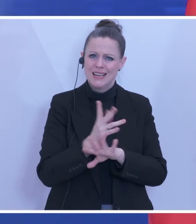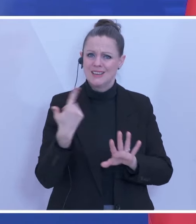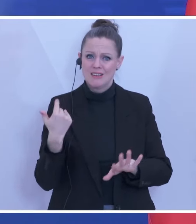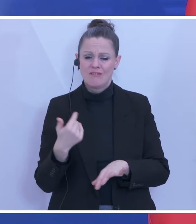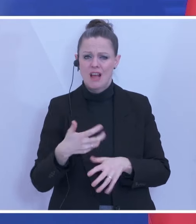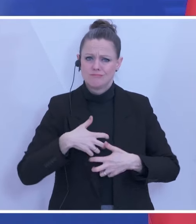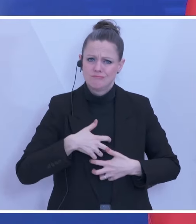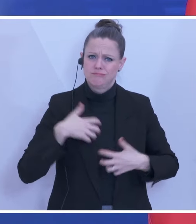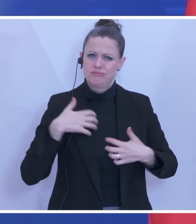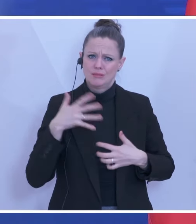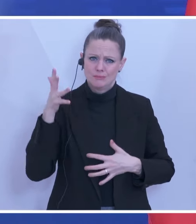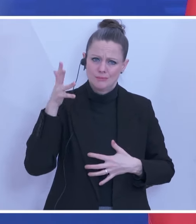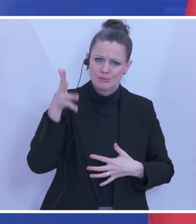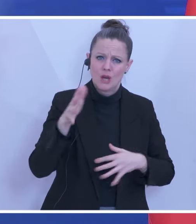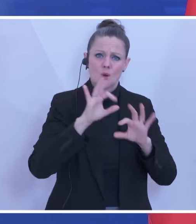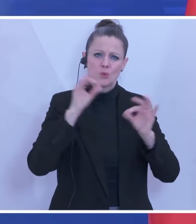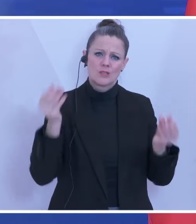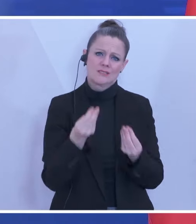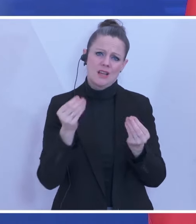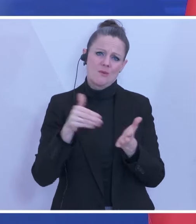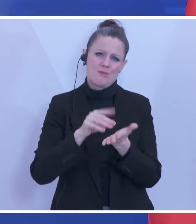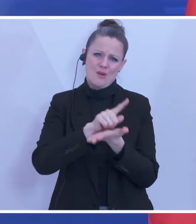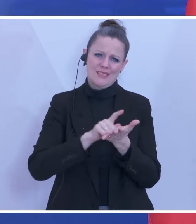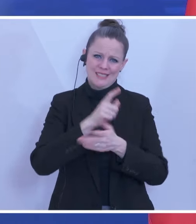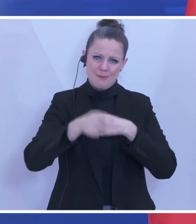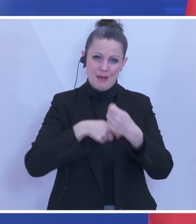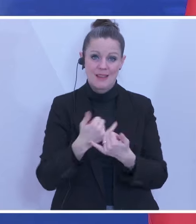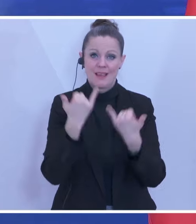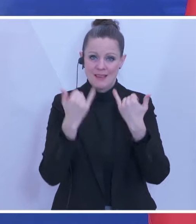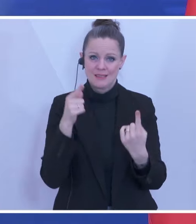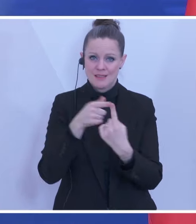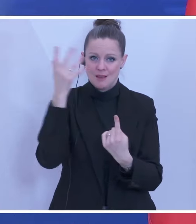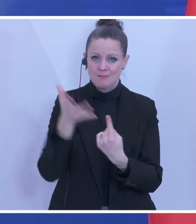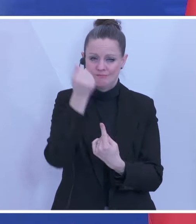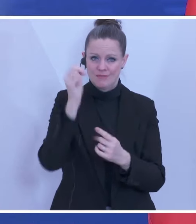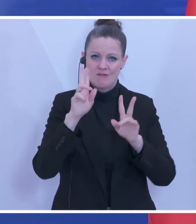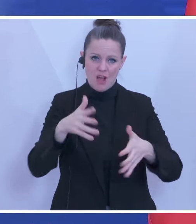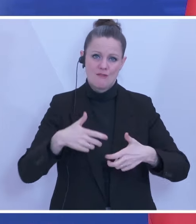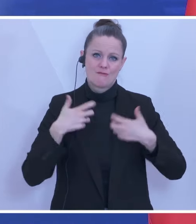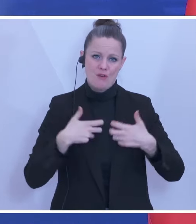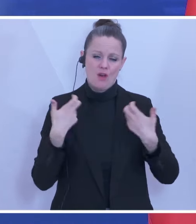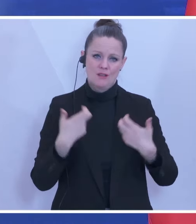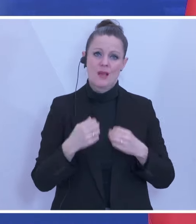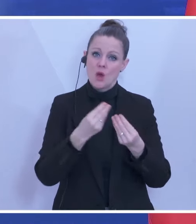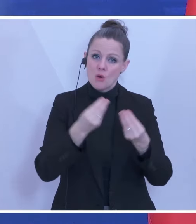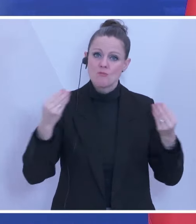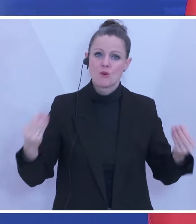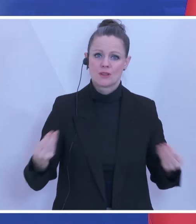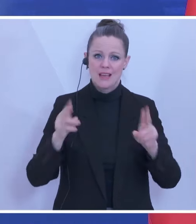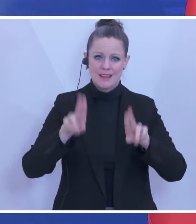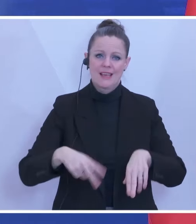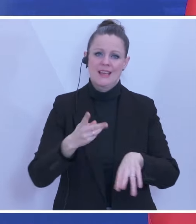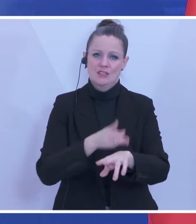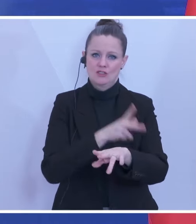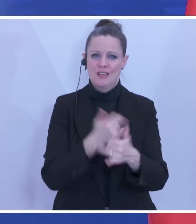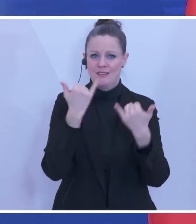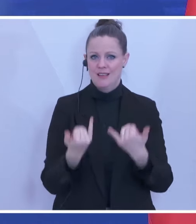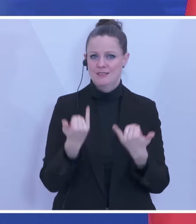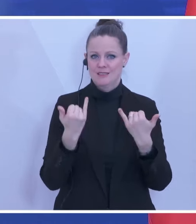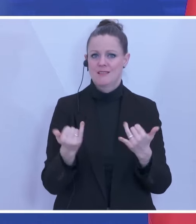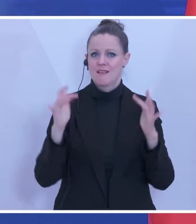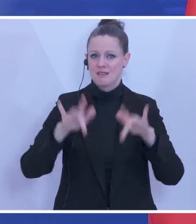es so lange gedauert hat, gut, Ding braucht Weile, jetzt sind wir dort und ich freue mich tatsächlich, dass der moderne Rechtsstaat jetzt da